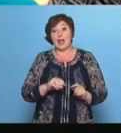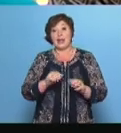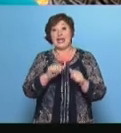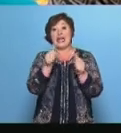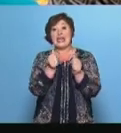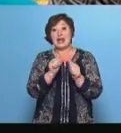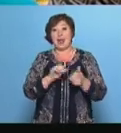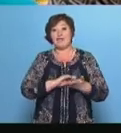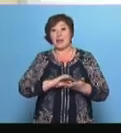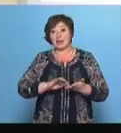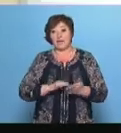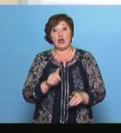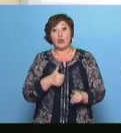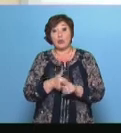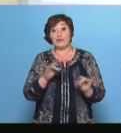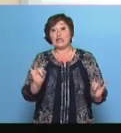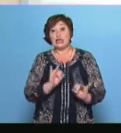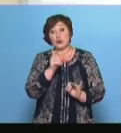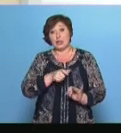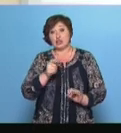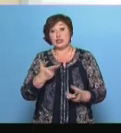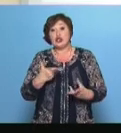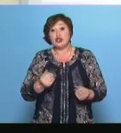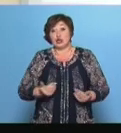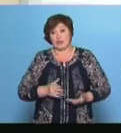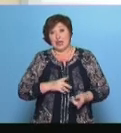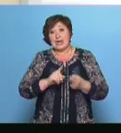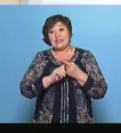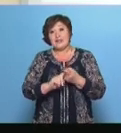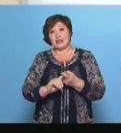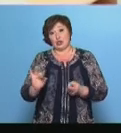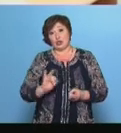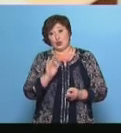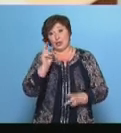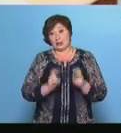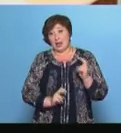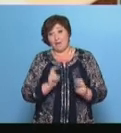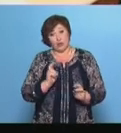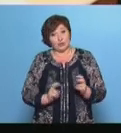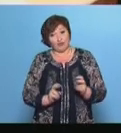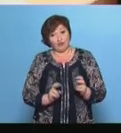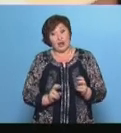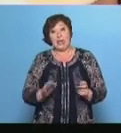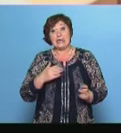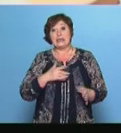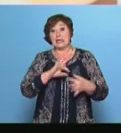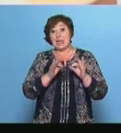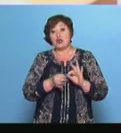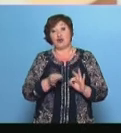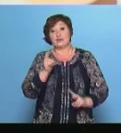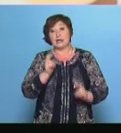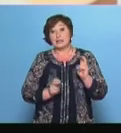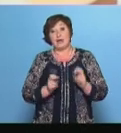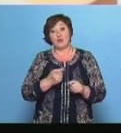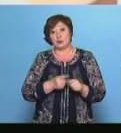Но самое главное здесь – это история горожан, чья жизнь была связана с историей заводов. Для меня ижевская, ижевско-заводская история – это в